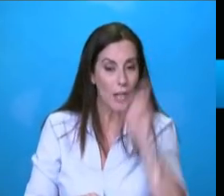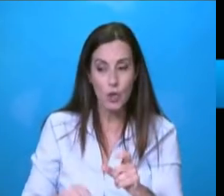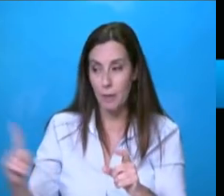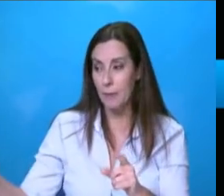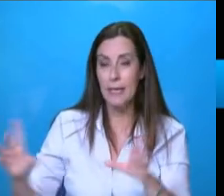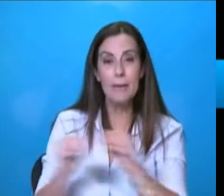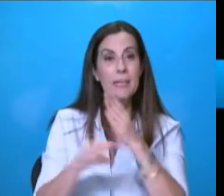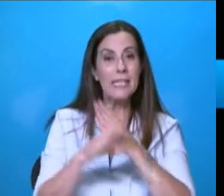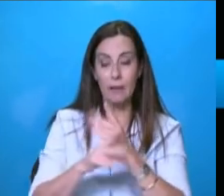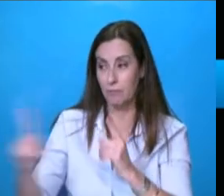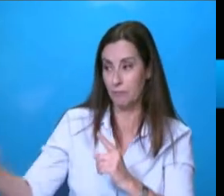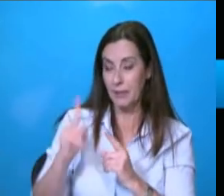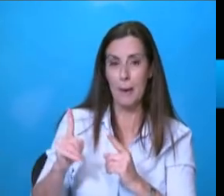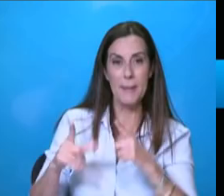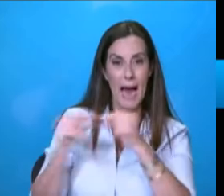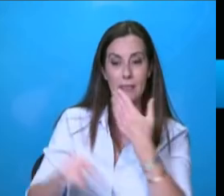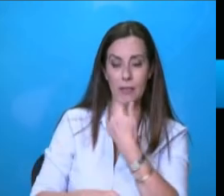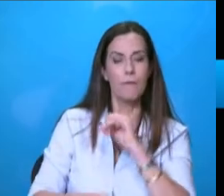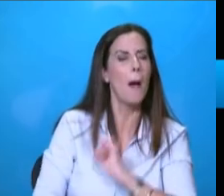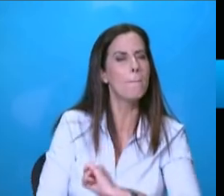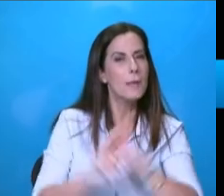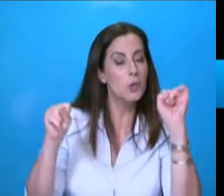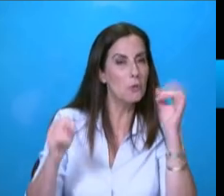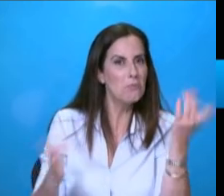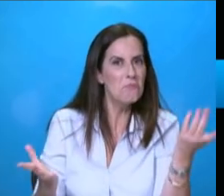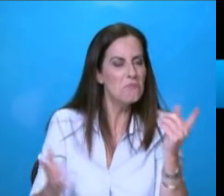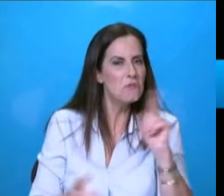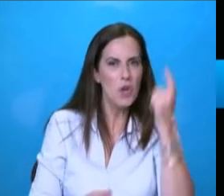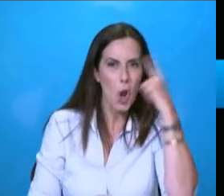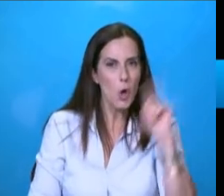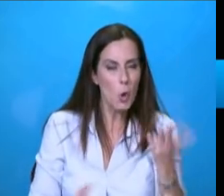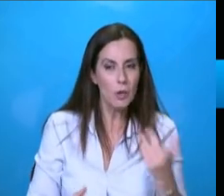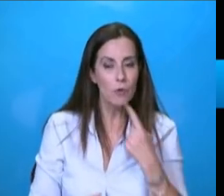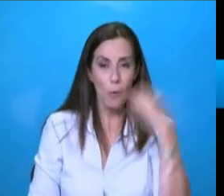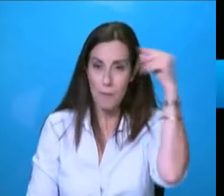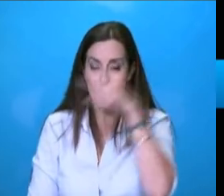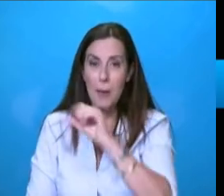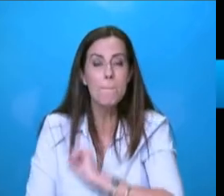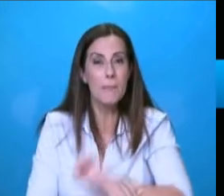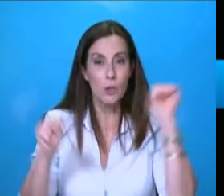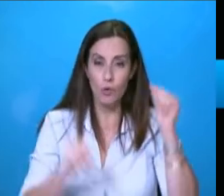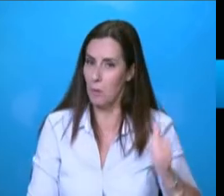בסכינים וקאטרים, והפיצוץ המסתורי שעליו דיווחו הפלסטינים,